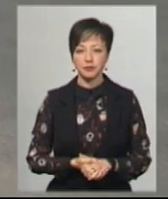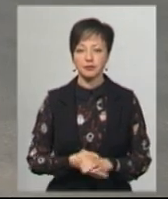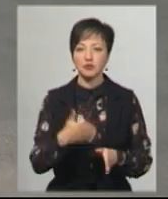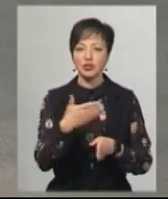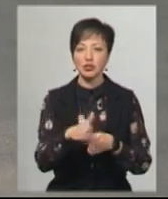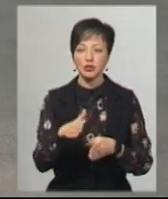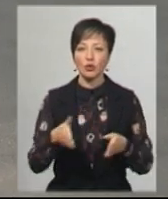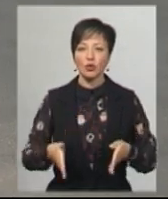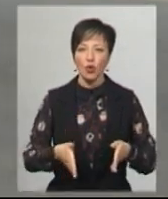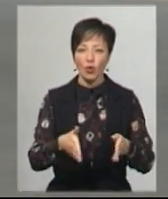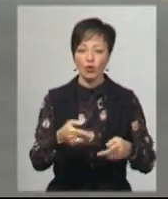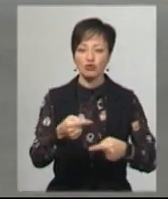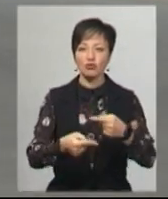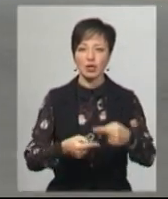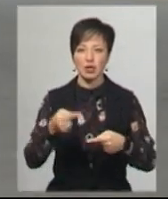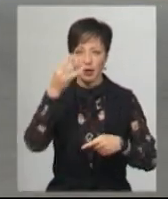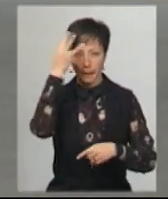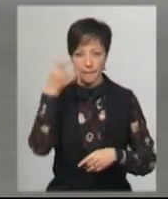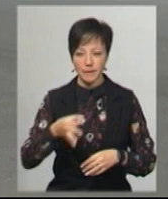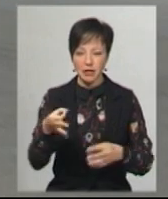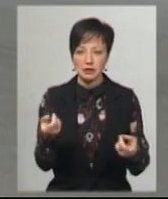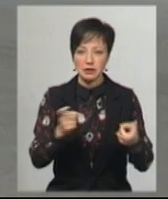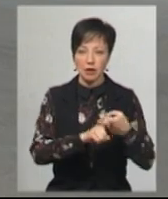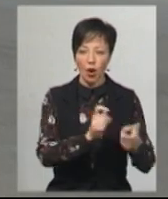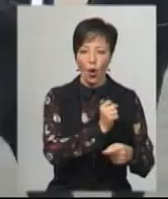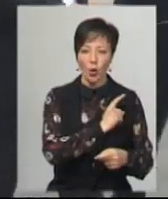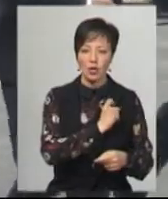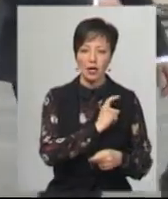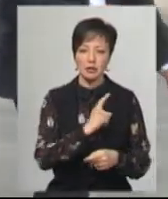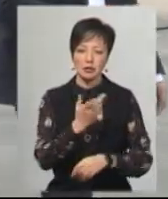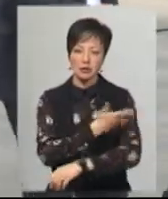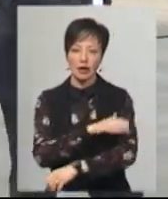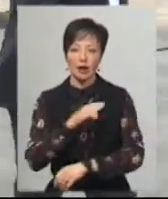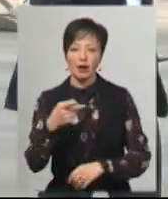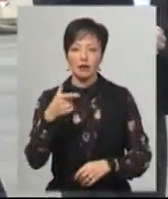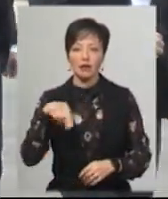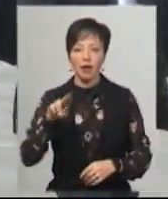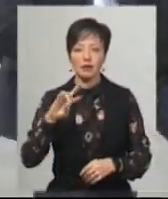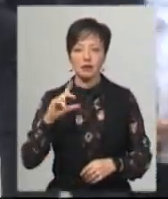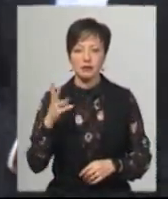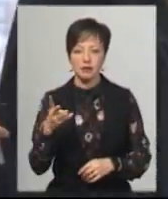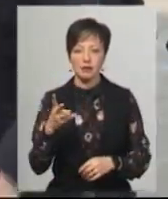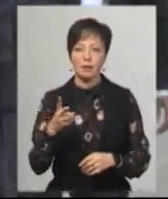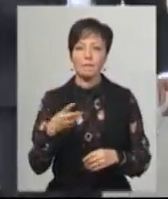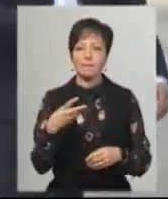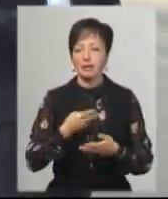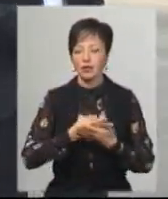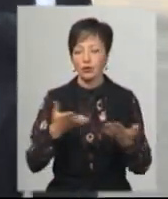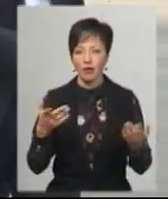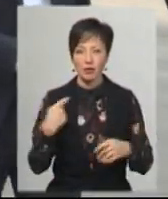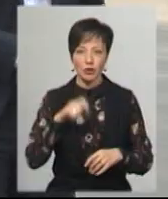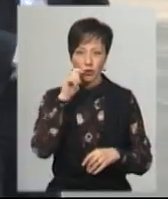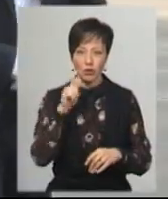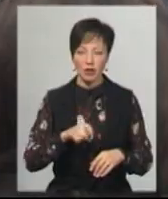Частину дороги, яка пролягає через Хмельниччину та з'єднує Одесу з Гданськом, сьогодні інспектував президент України Володимир Зеленський. Глава